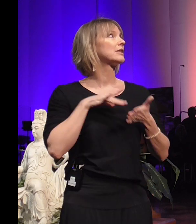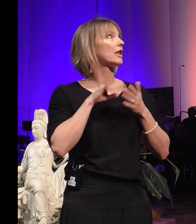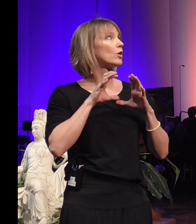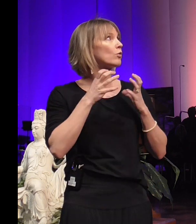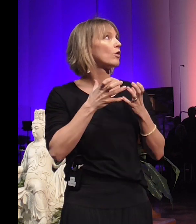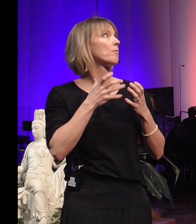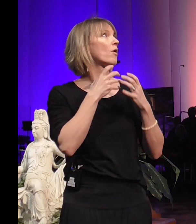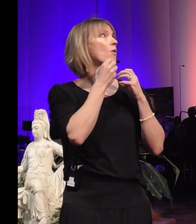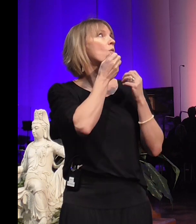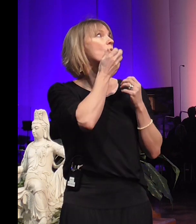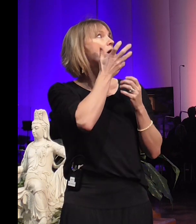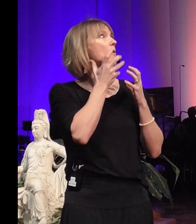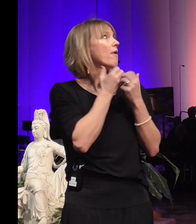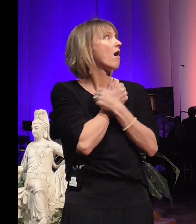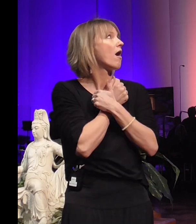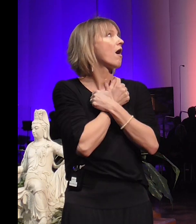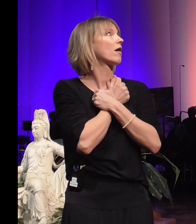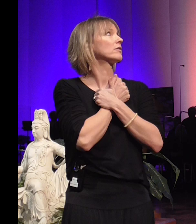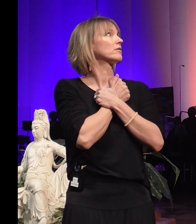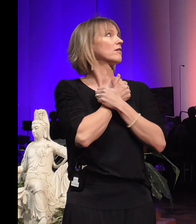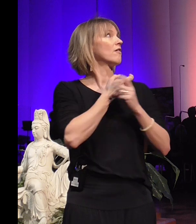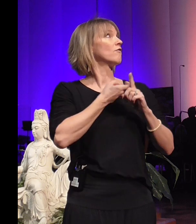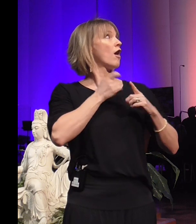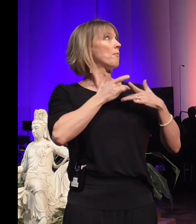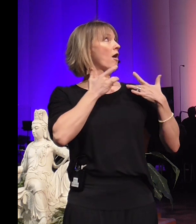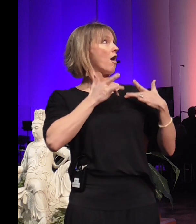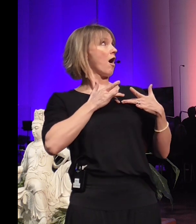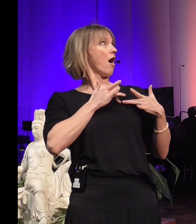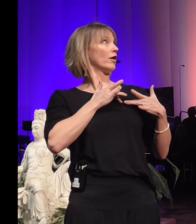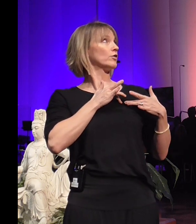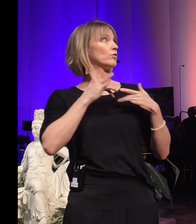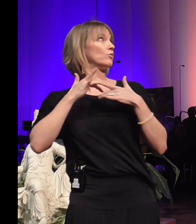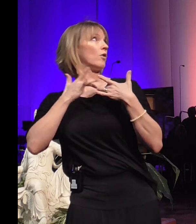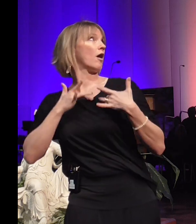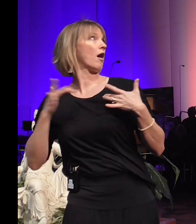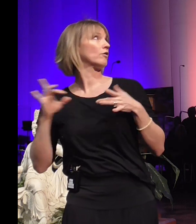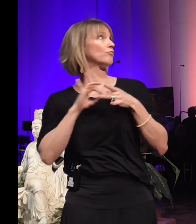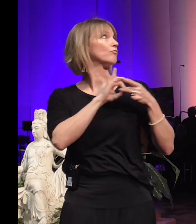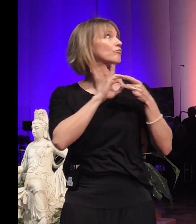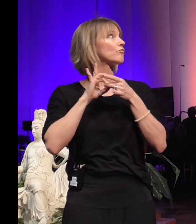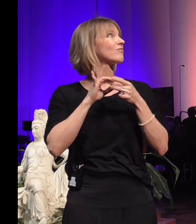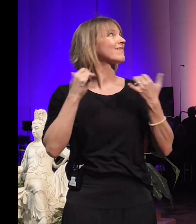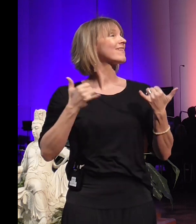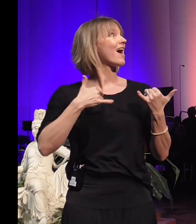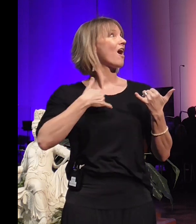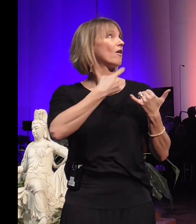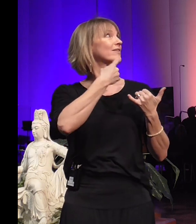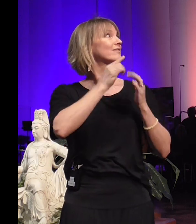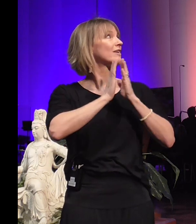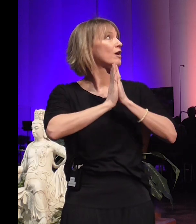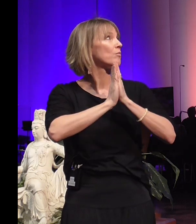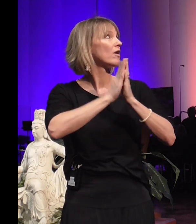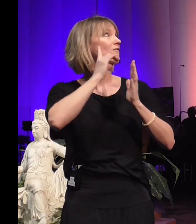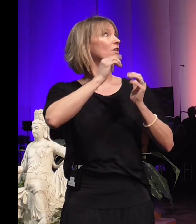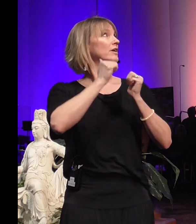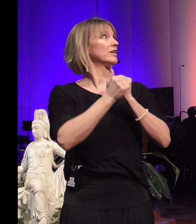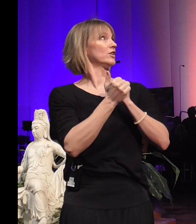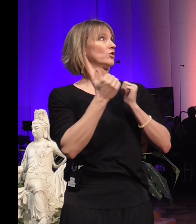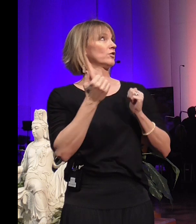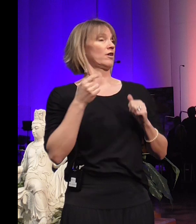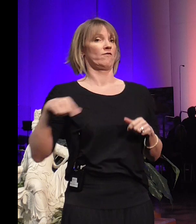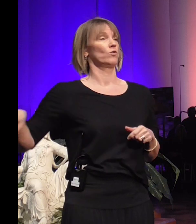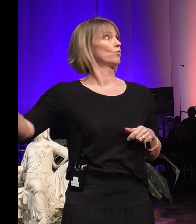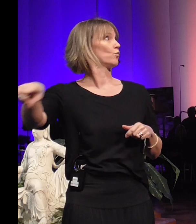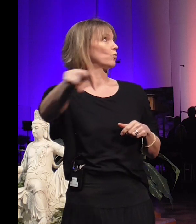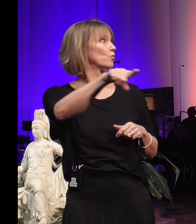до серця. І зараз я промовляю цю молитву за кожного із